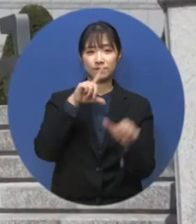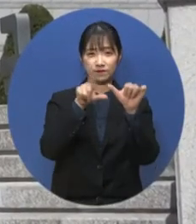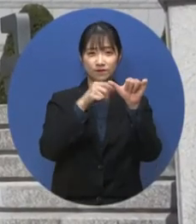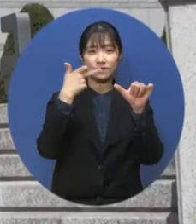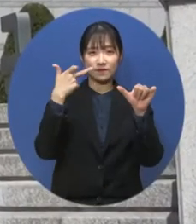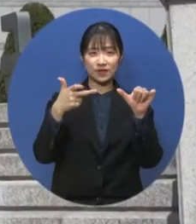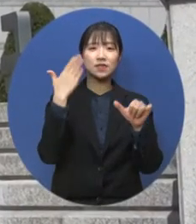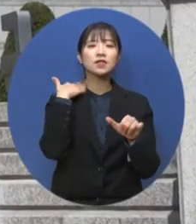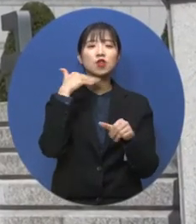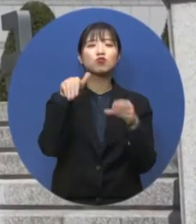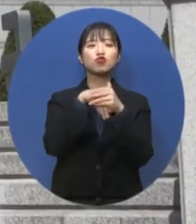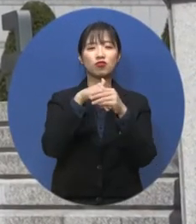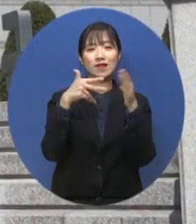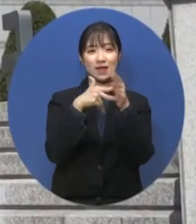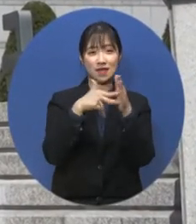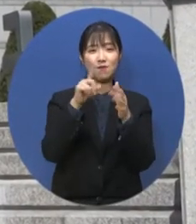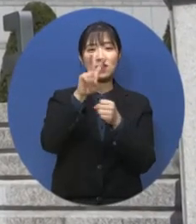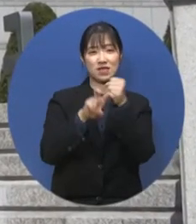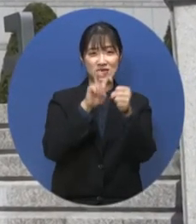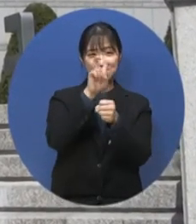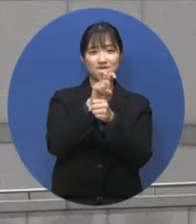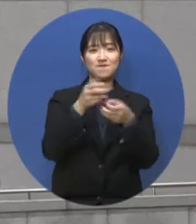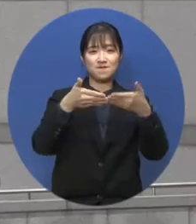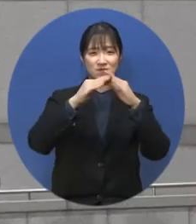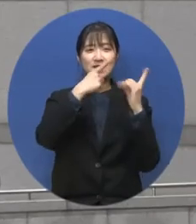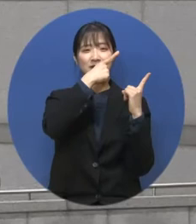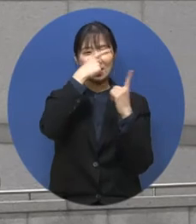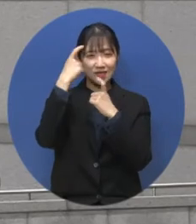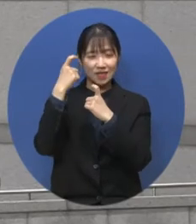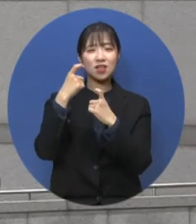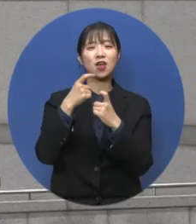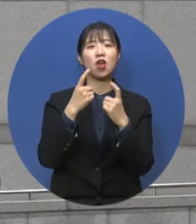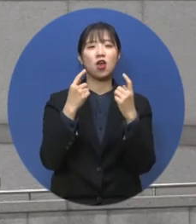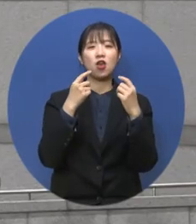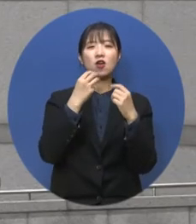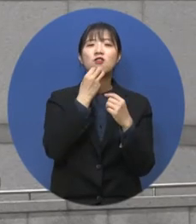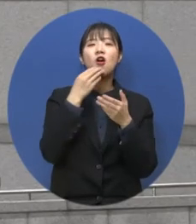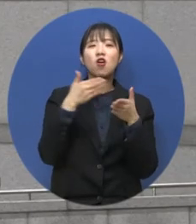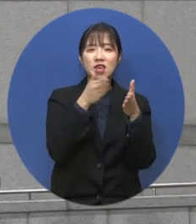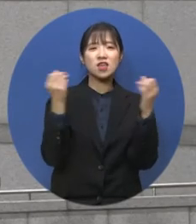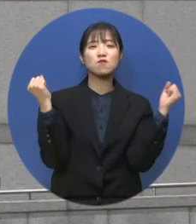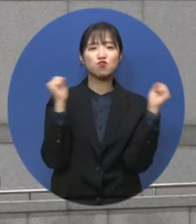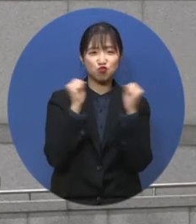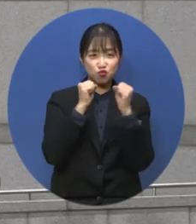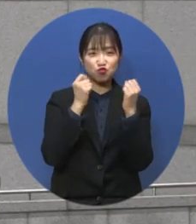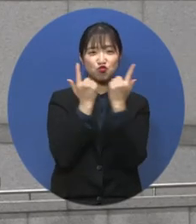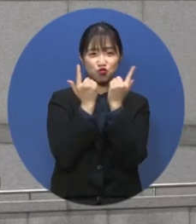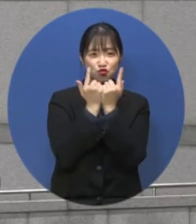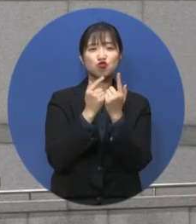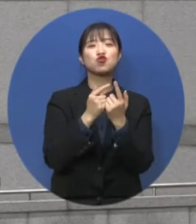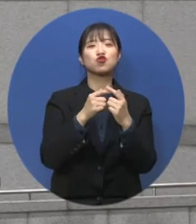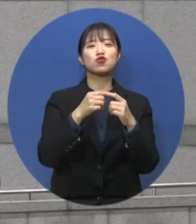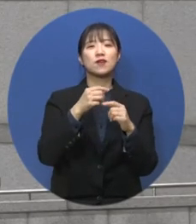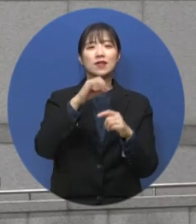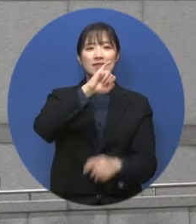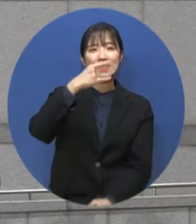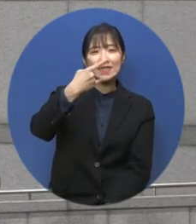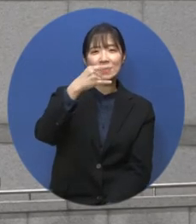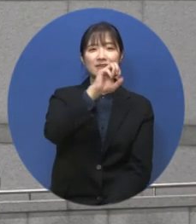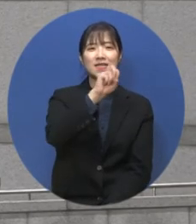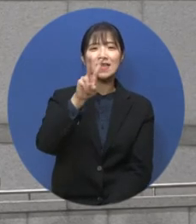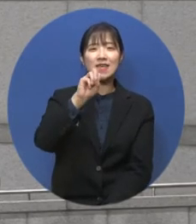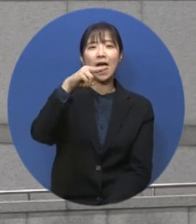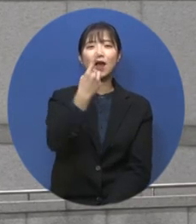의정부 문화재단은 창립 20주년 기념 경기북부 예술작가 100인전 의양동 예술로 통하다